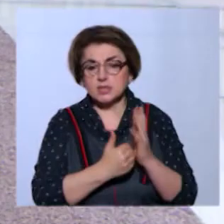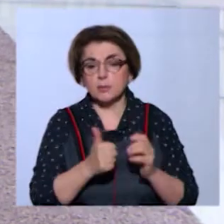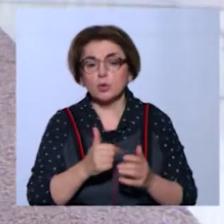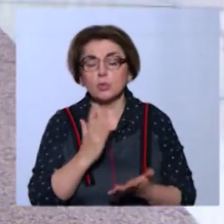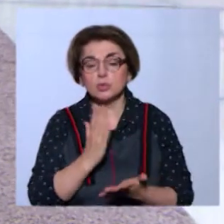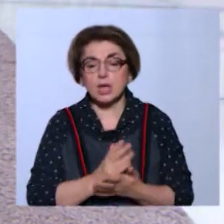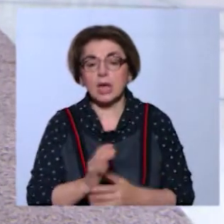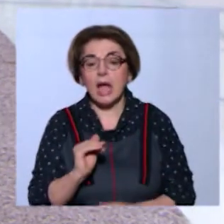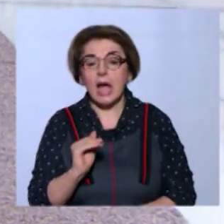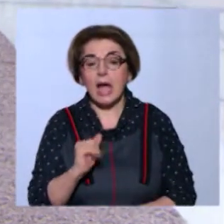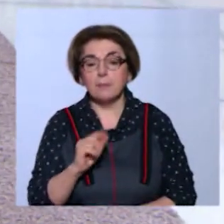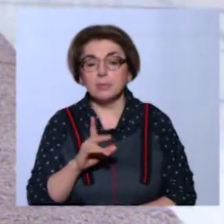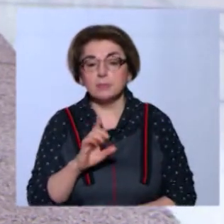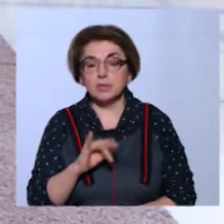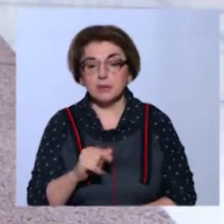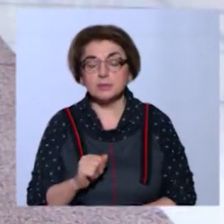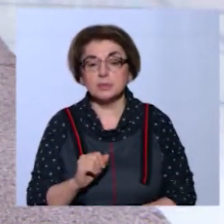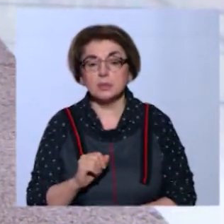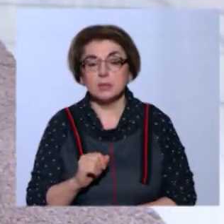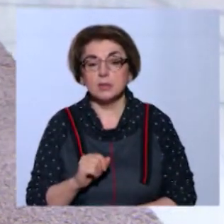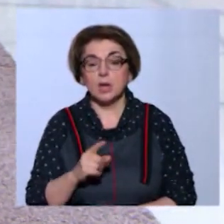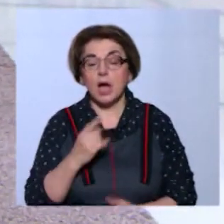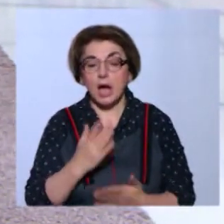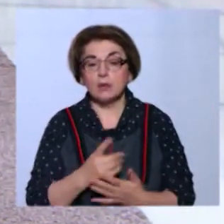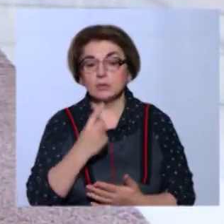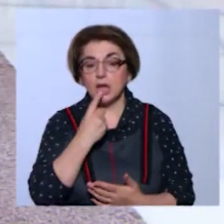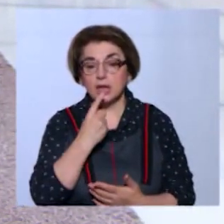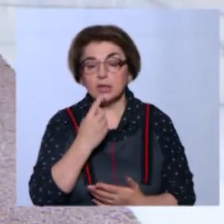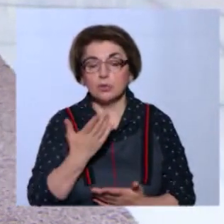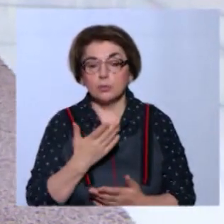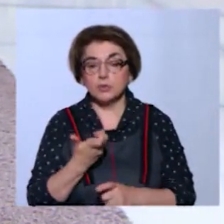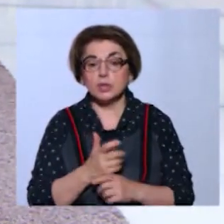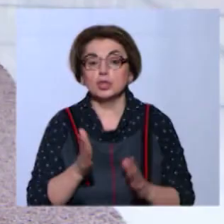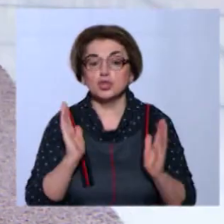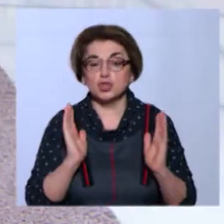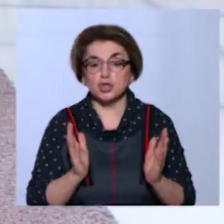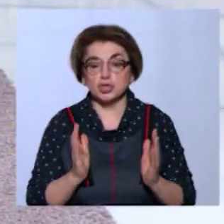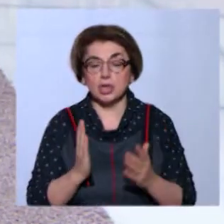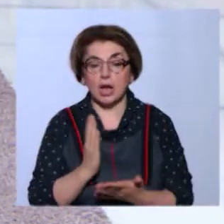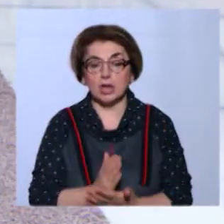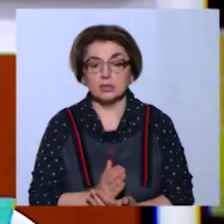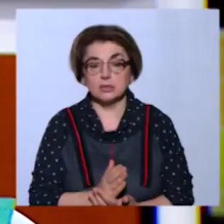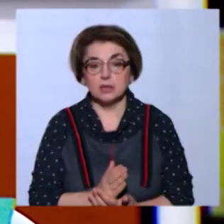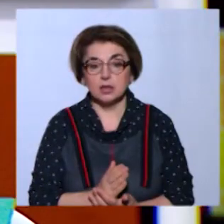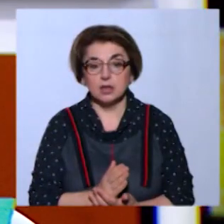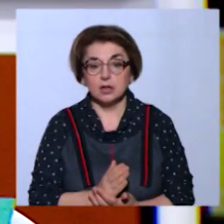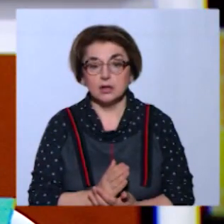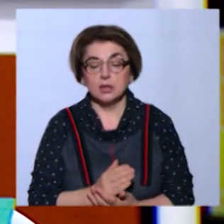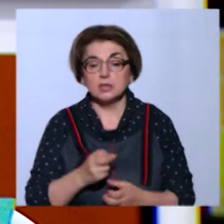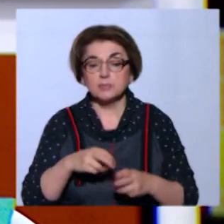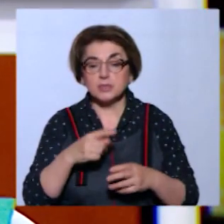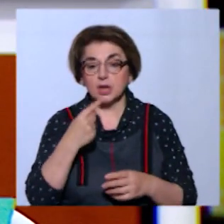აქვს ამფიბიებს. ოღონდ აქვთ ენა, რომელიც საკმაოდ დიდია, არის